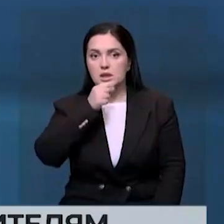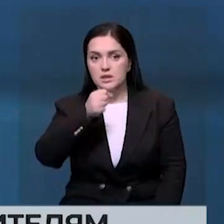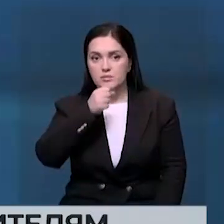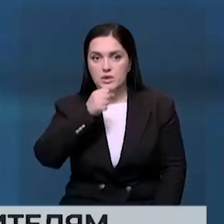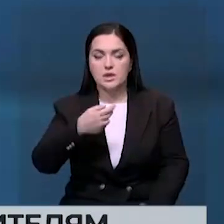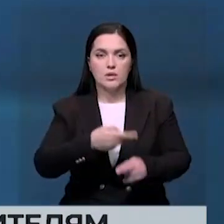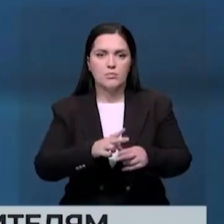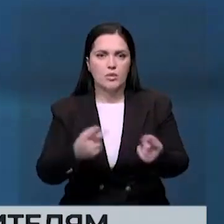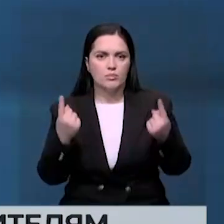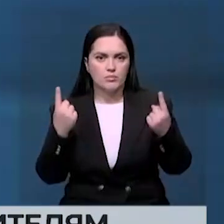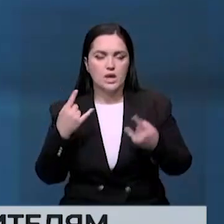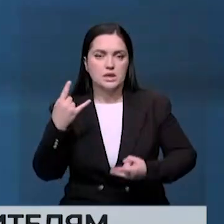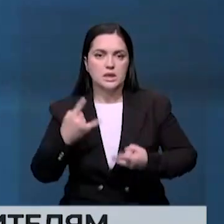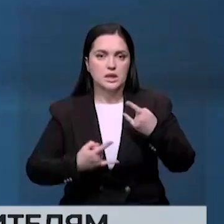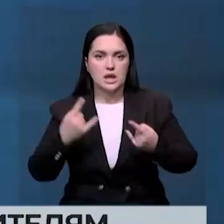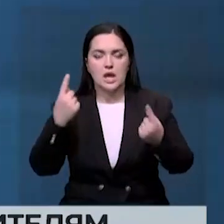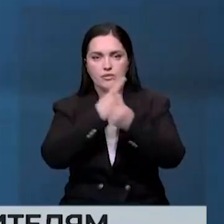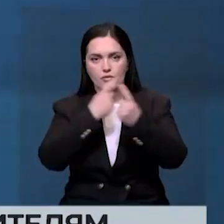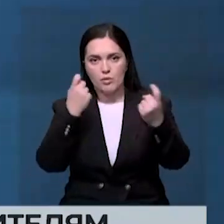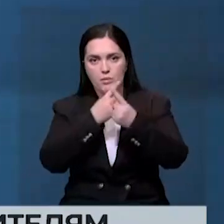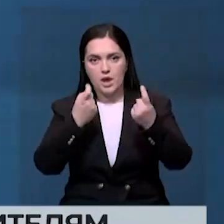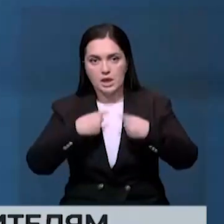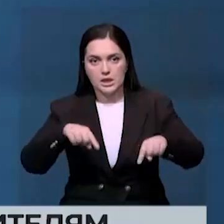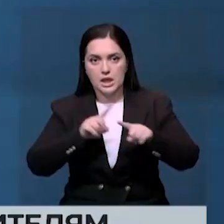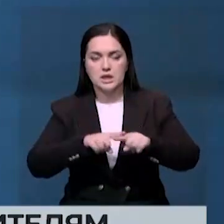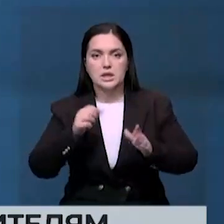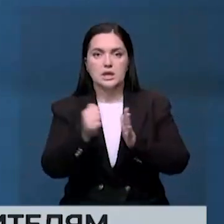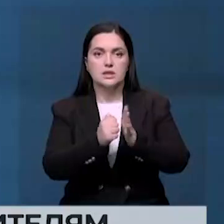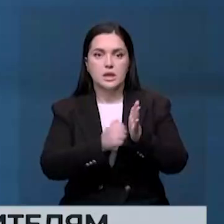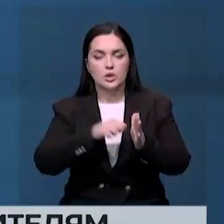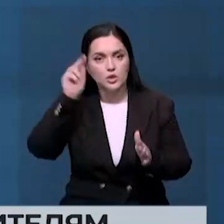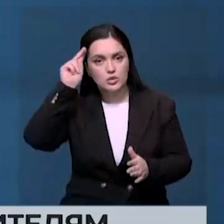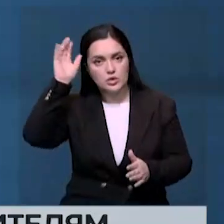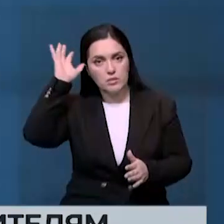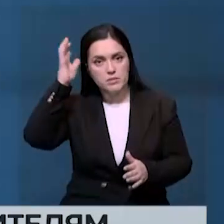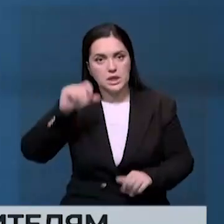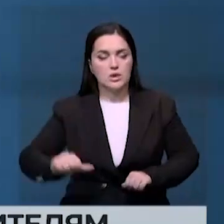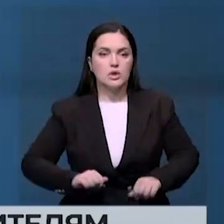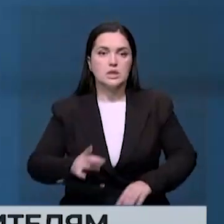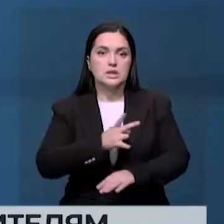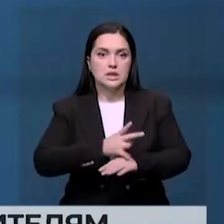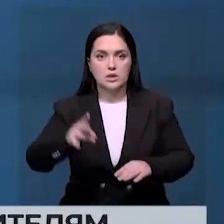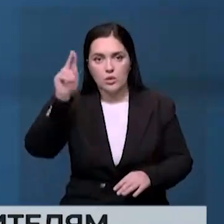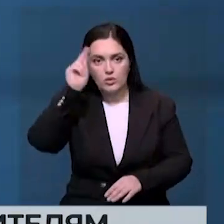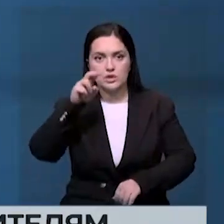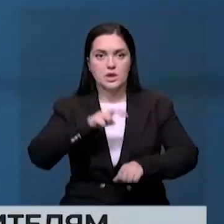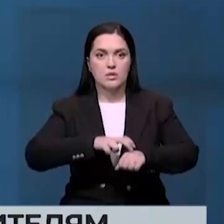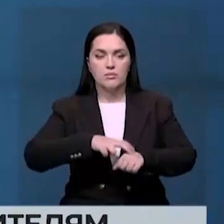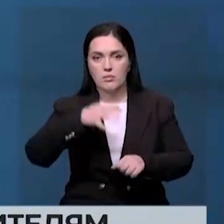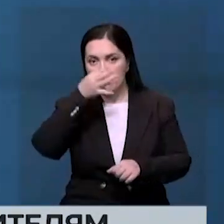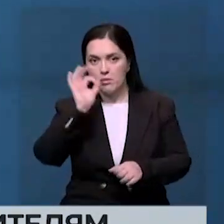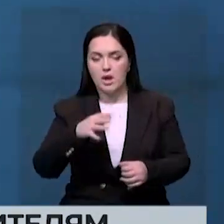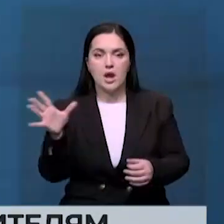3 дня корреспонденты и операторы ведущих телеканалов, информагентств и периодических изданий изучали психологию террористов и